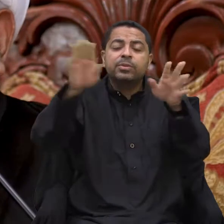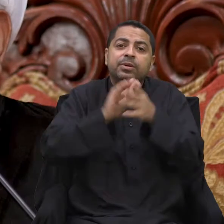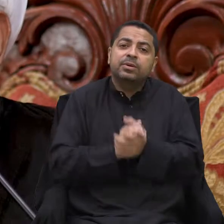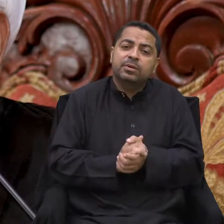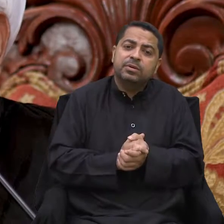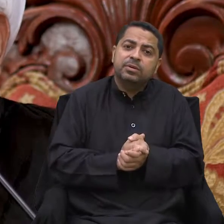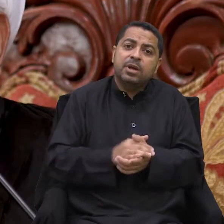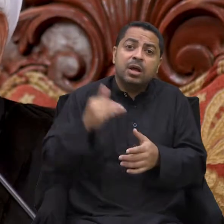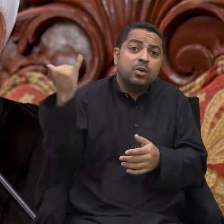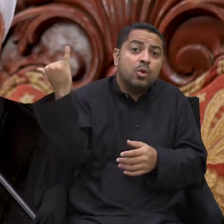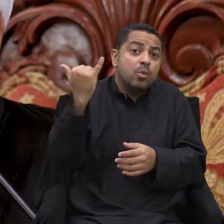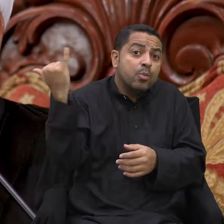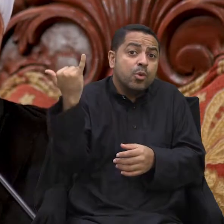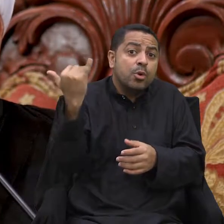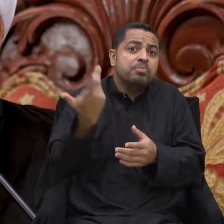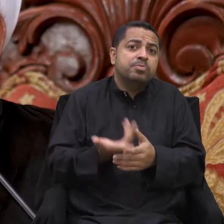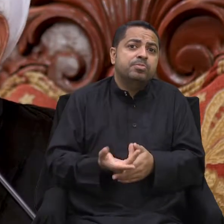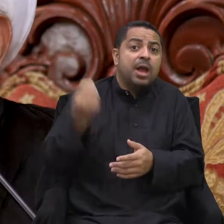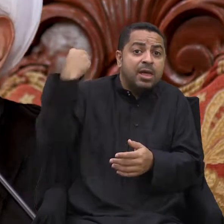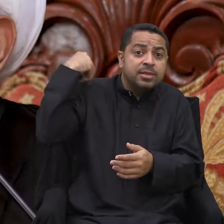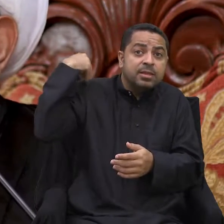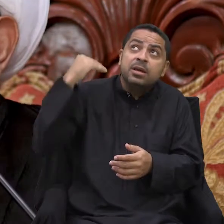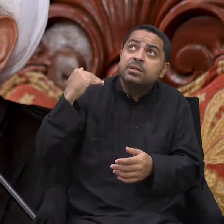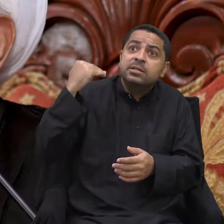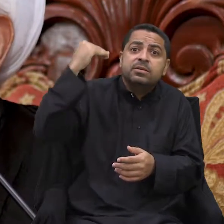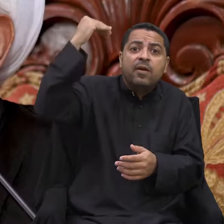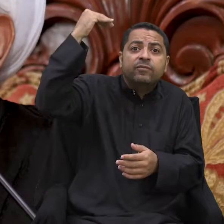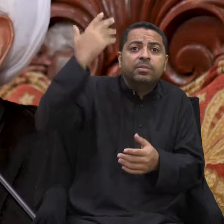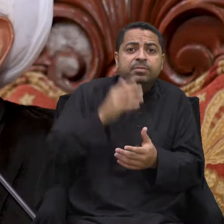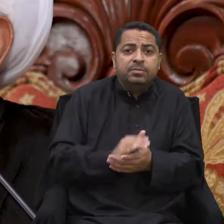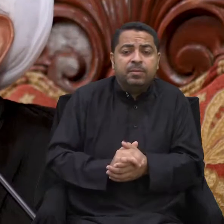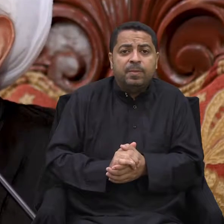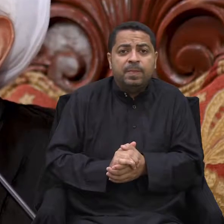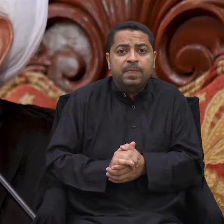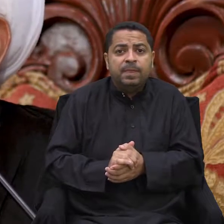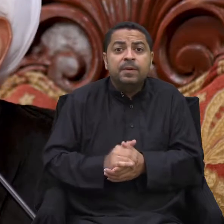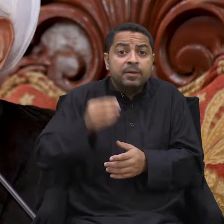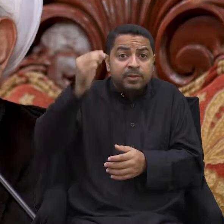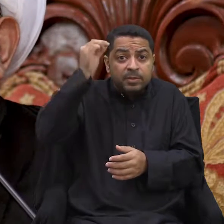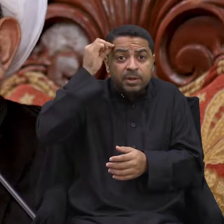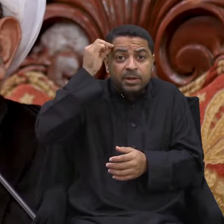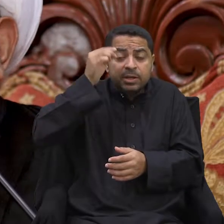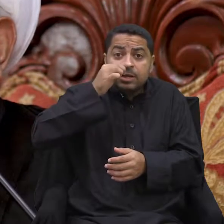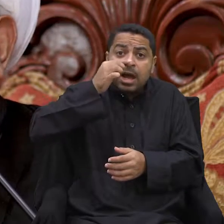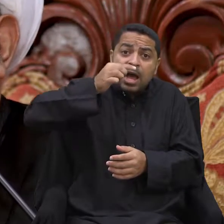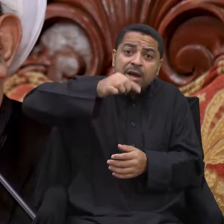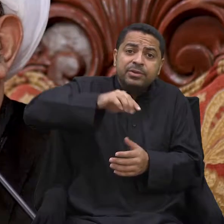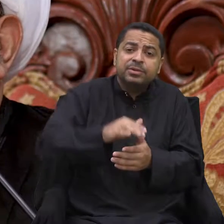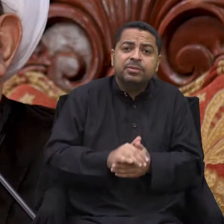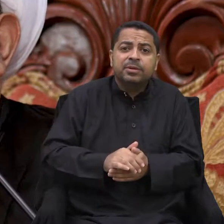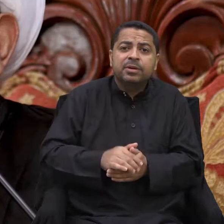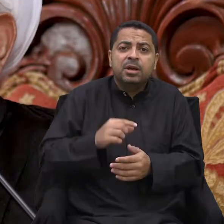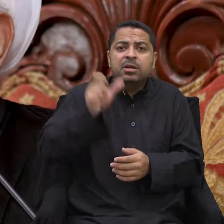هذا من أهم القربات. لا ينبغي أن نقصر في أن يكون